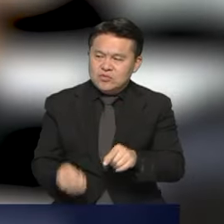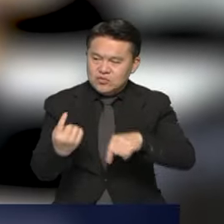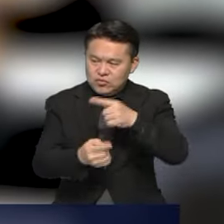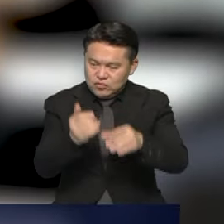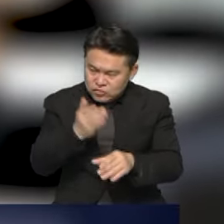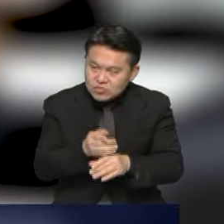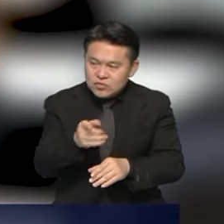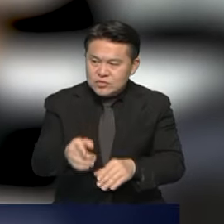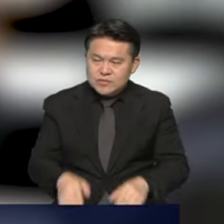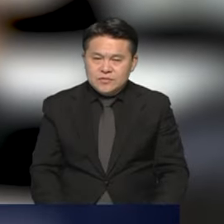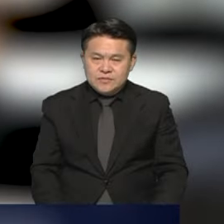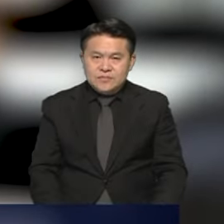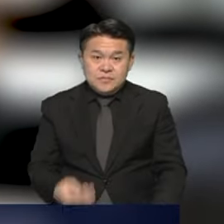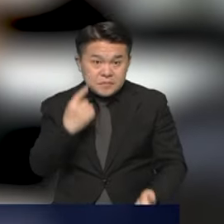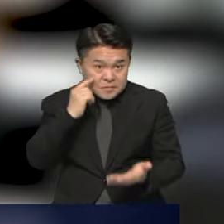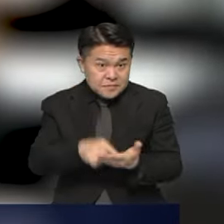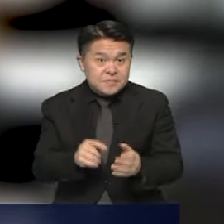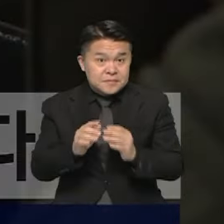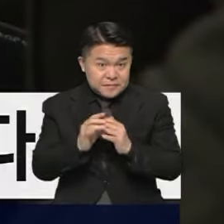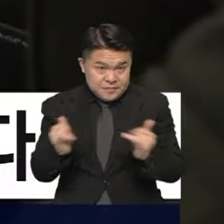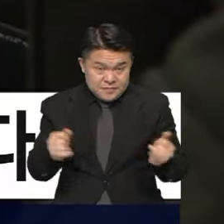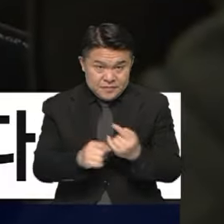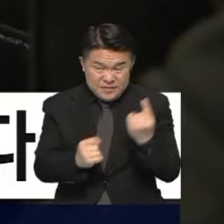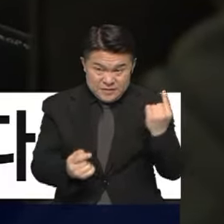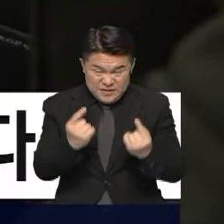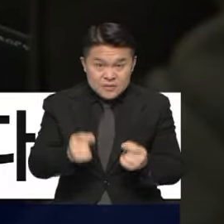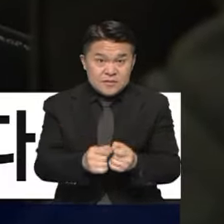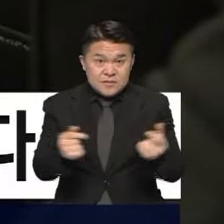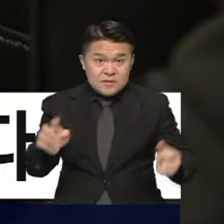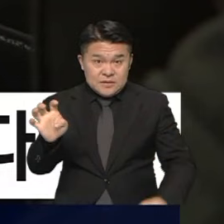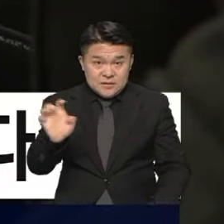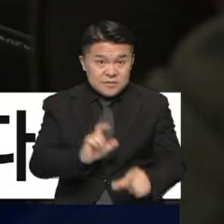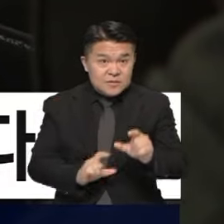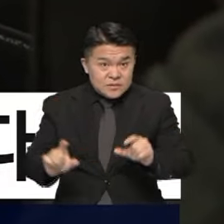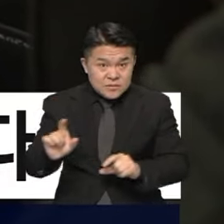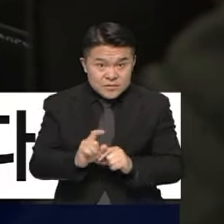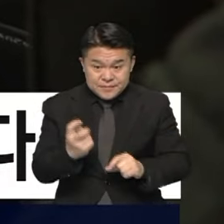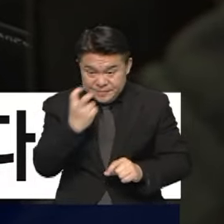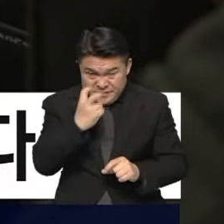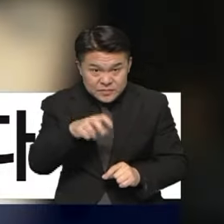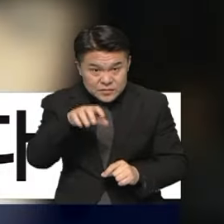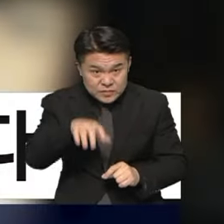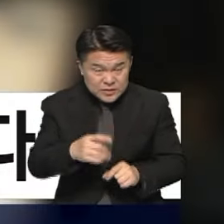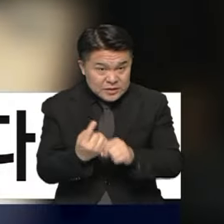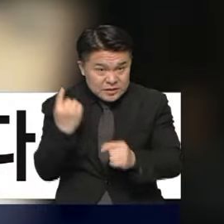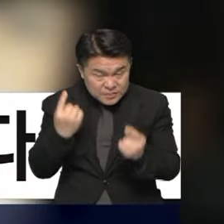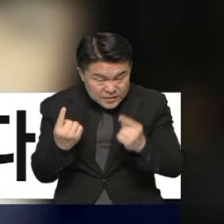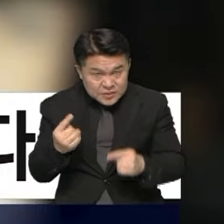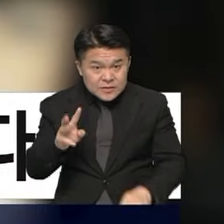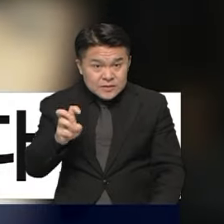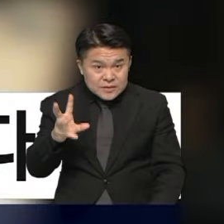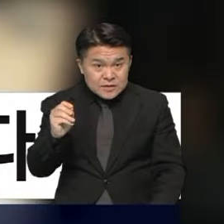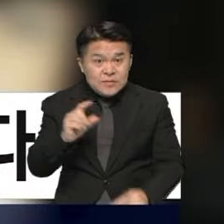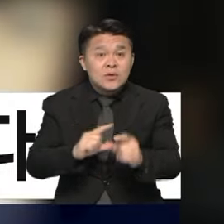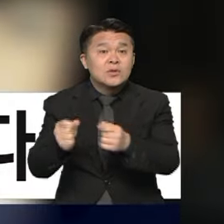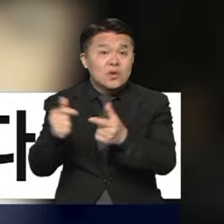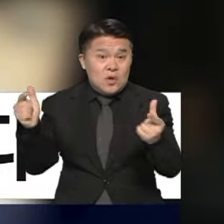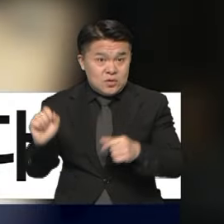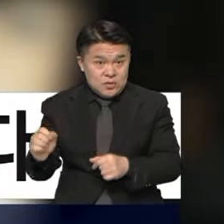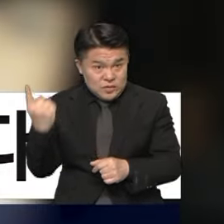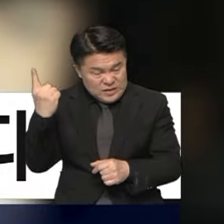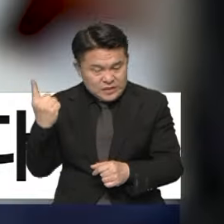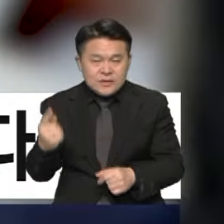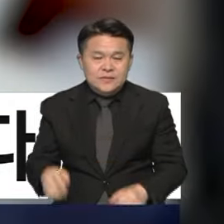드러났습니다 적발 인원은 지난해보다 4명 늘었는데 점검 대상이 지난해보다 33만여 명 늘어난데